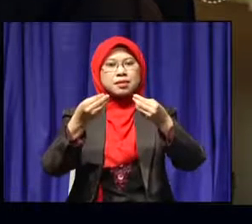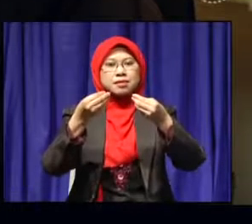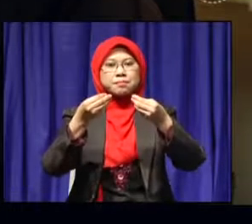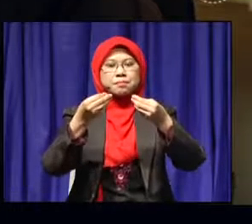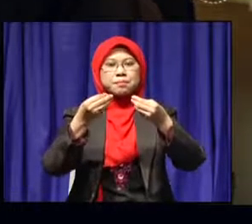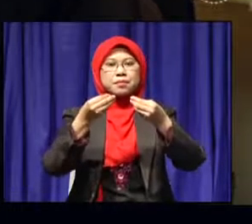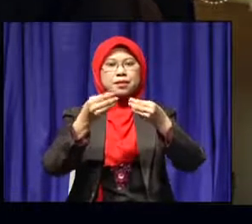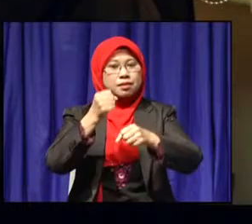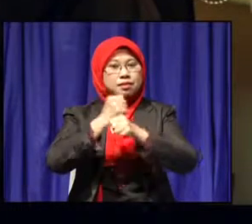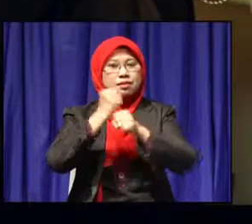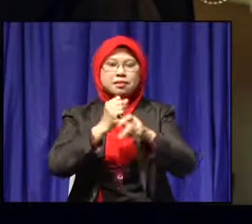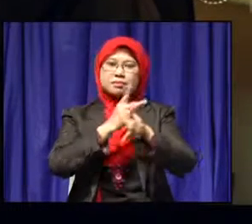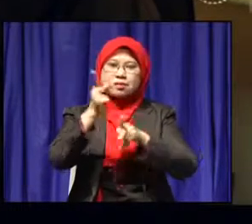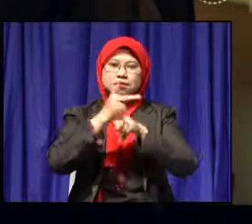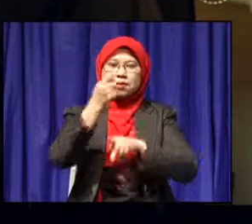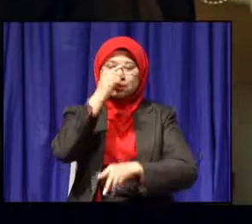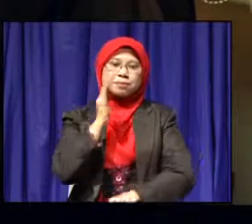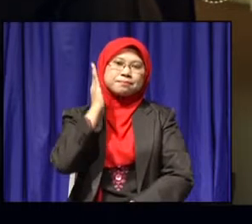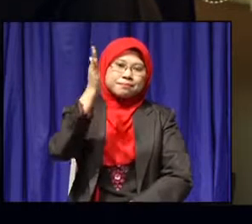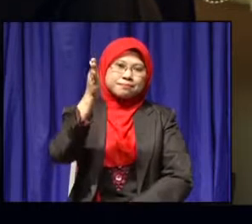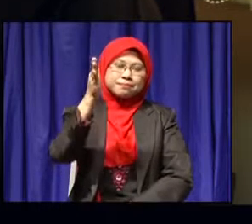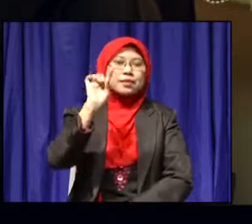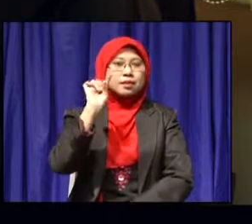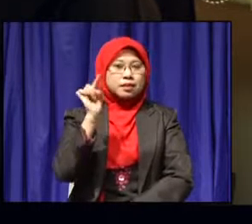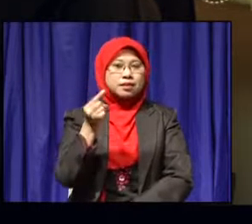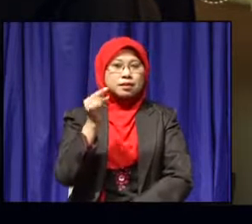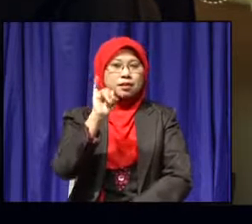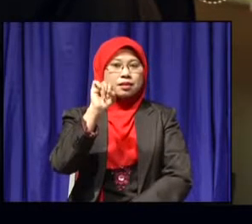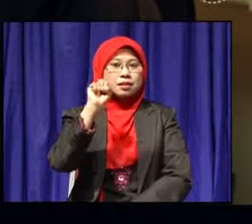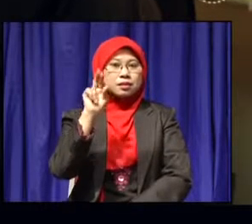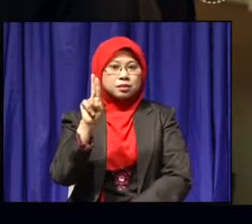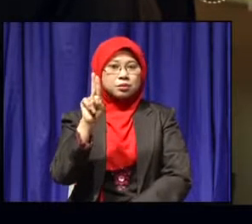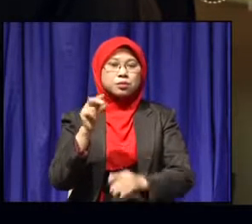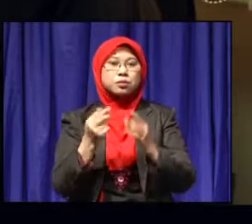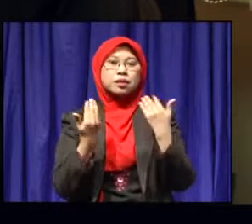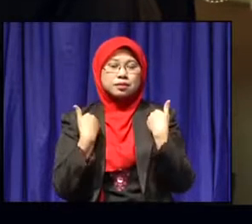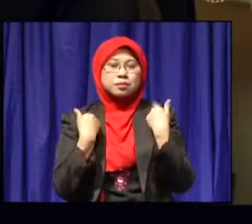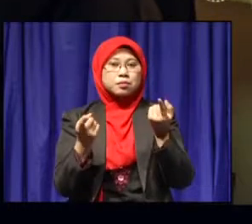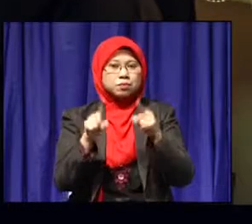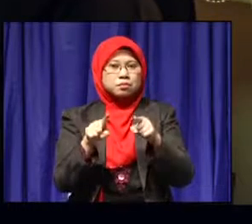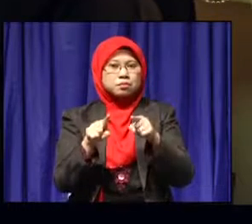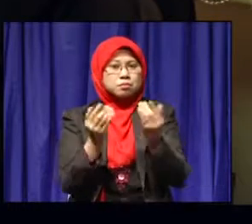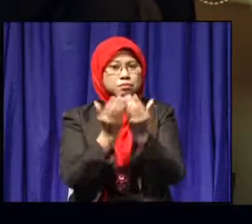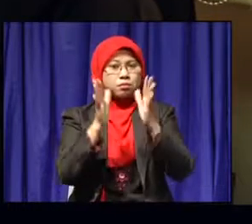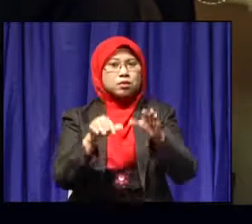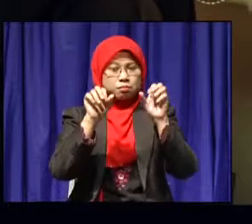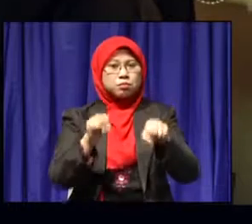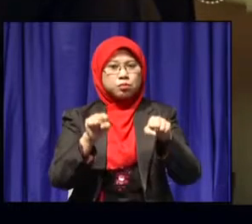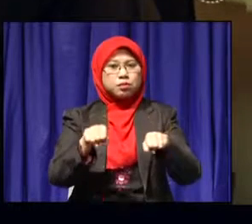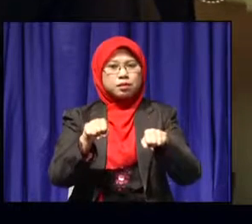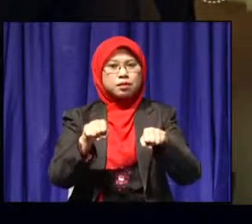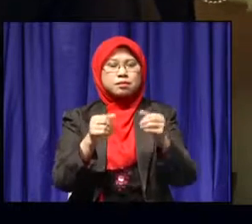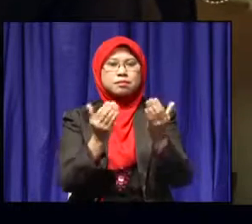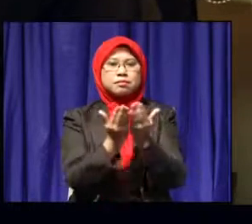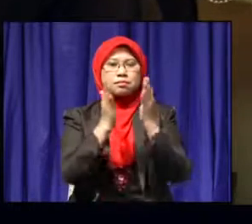profesional make pada masa yang akan datang cuma isu yang mungkin timbul ialah Adakah mobil yang mampu utamanya